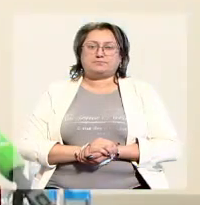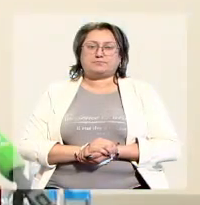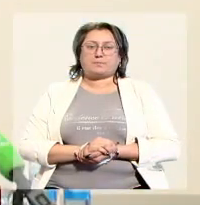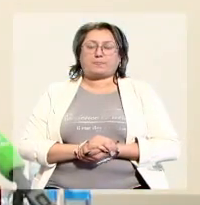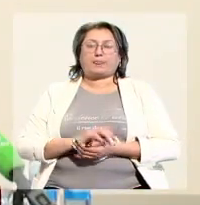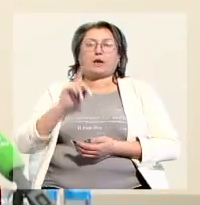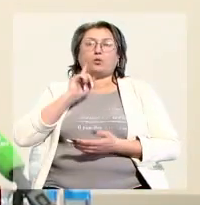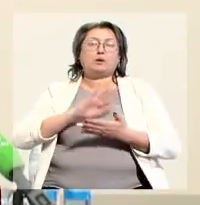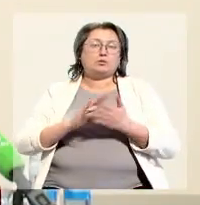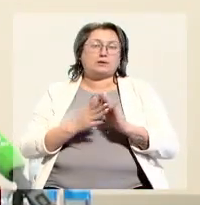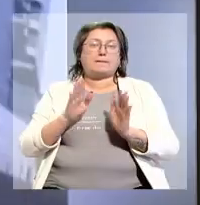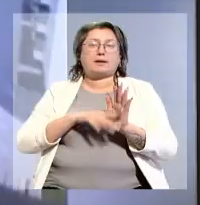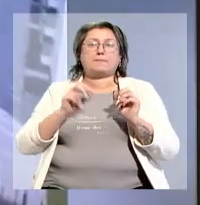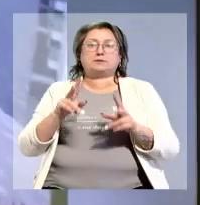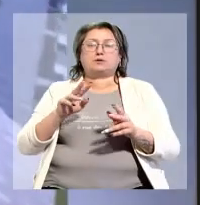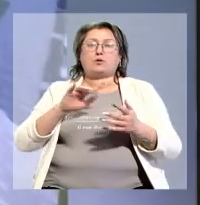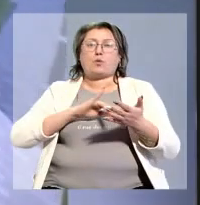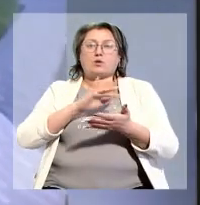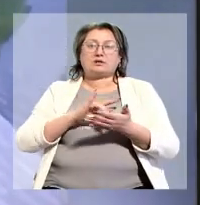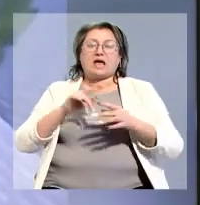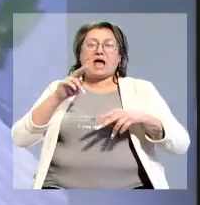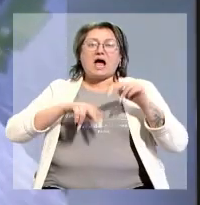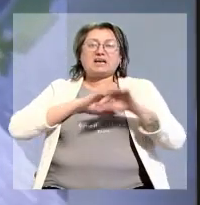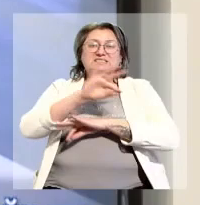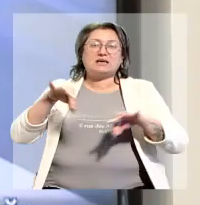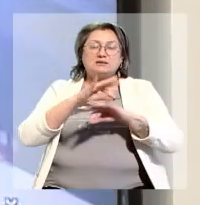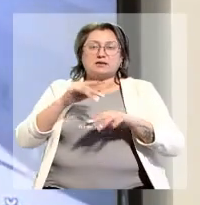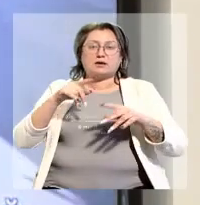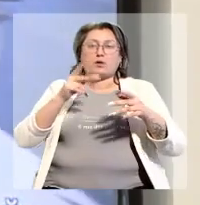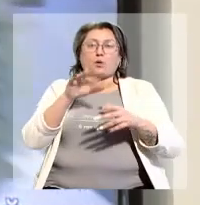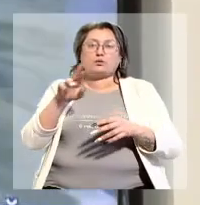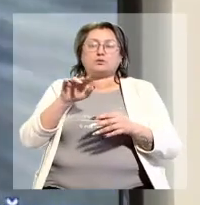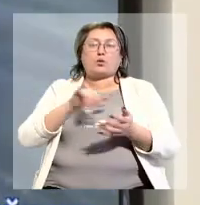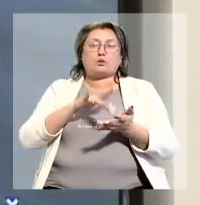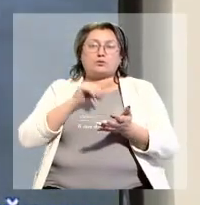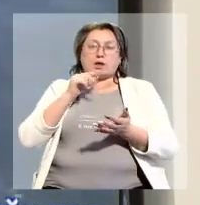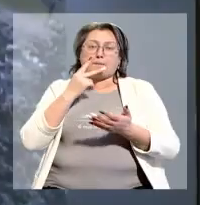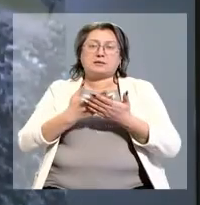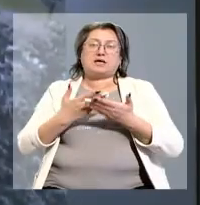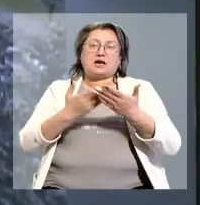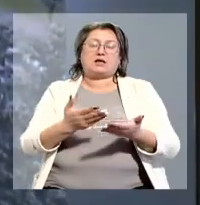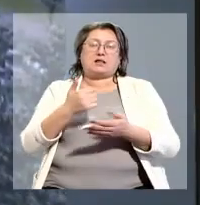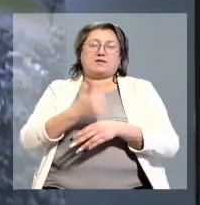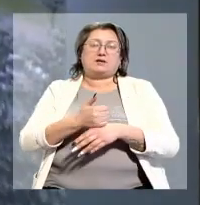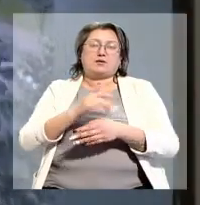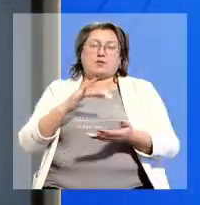Жайлы және қауіпсіз қала. Сәулетшілер облыс орталығының дизайн кодын әзірлеп, шахар басшысының назарына